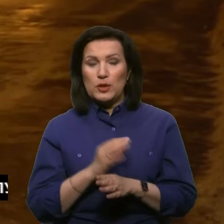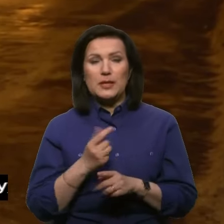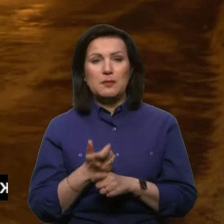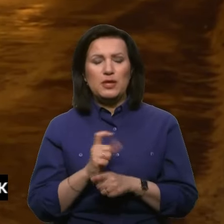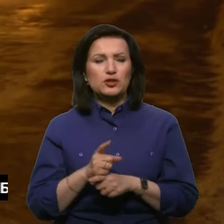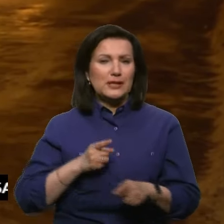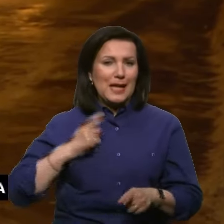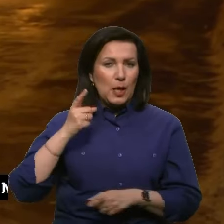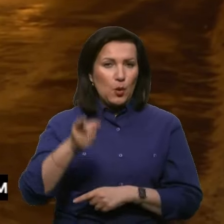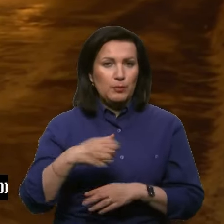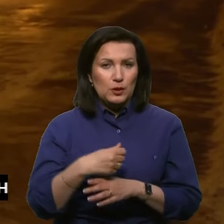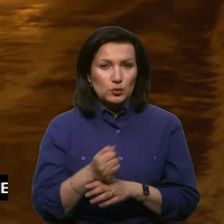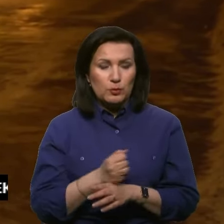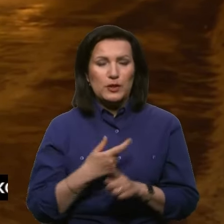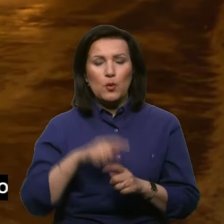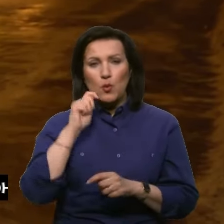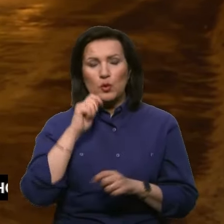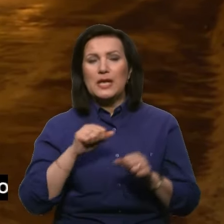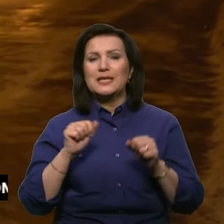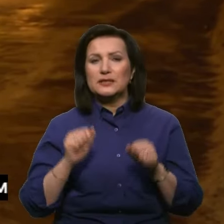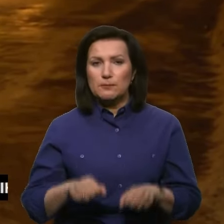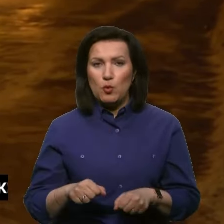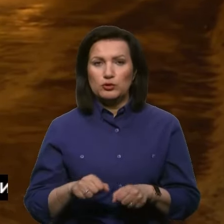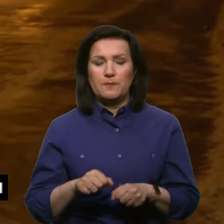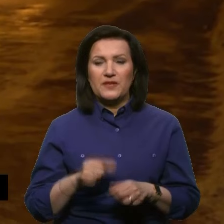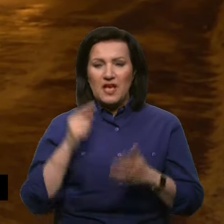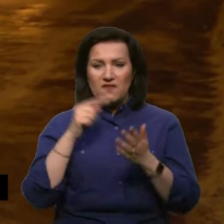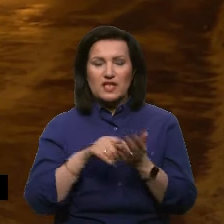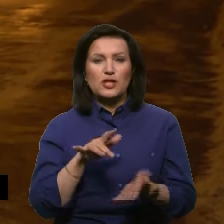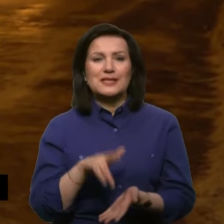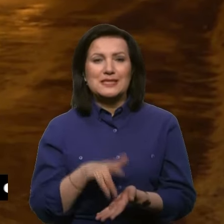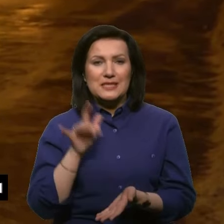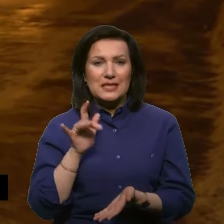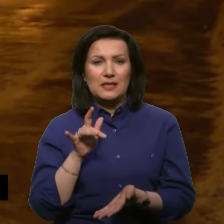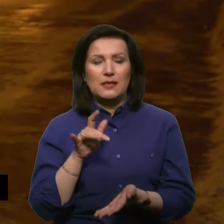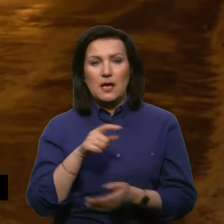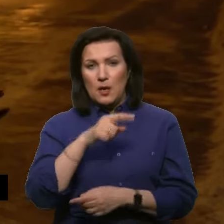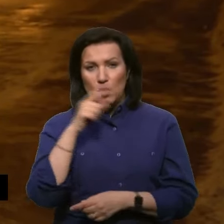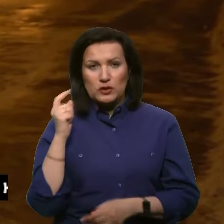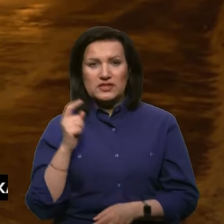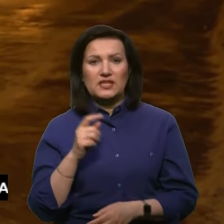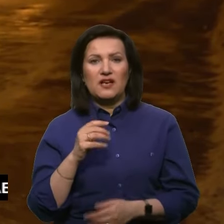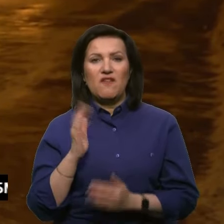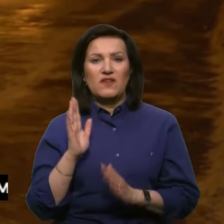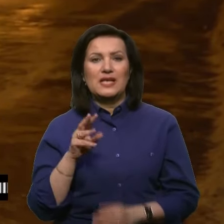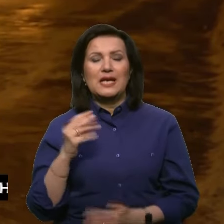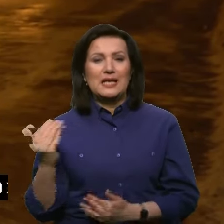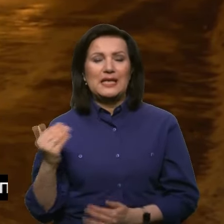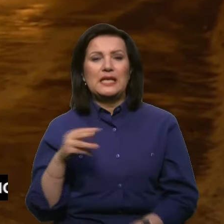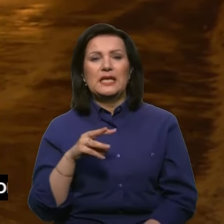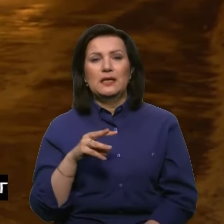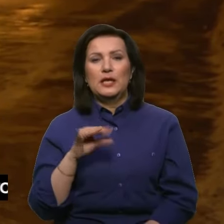більш далекобійну зброю, якою Україна зможе вражати цілі Росії саме в